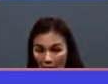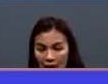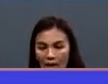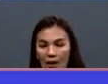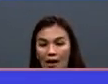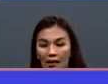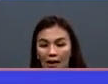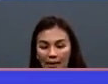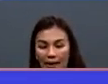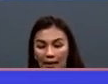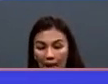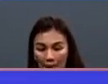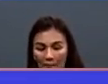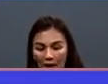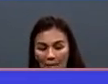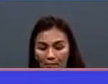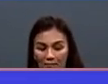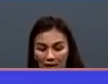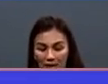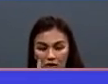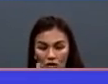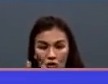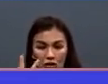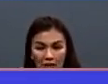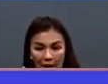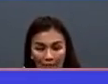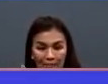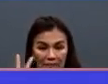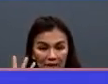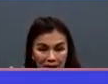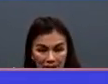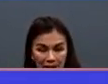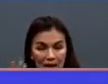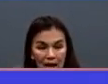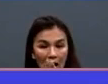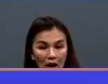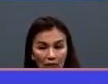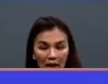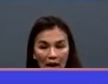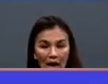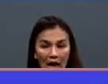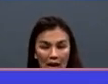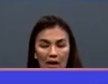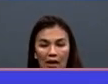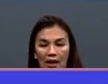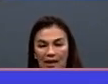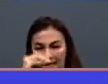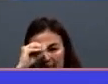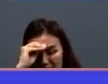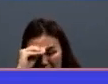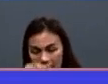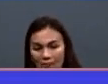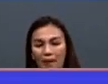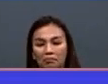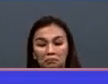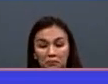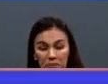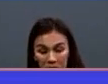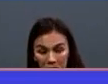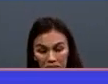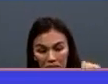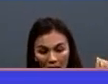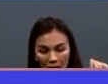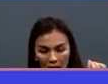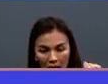อุตสาหกรรมแห่งอนาคต 6โครงการด้วยกันซึ่งมีผลการดำเนินการเนี่ยถือว่าเป็นที่น่าพอใจค่ะโดย 3โครงการนะคะที่เป็น